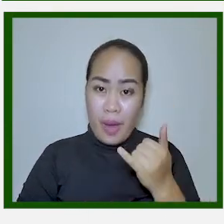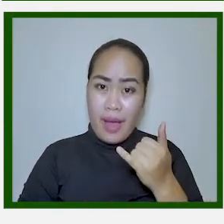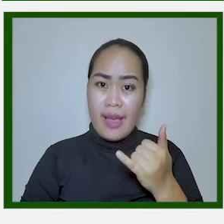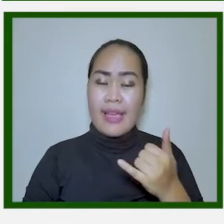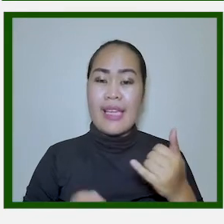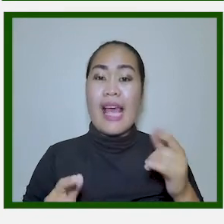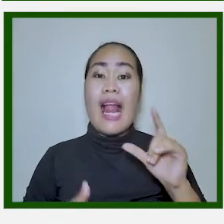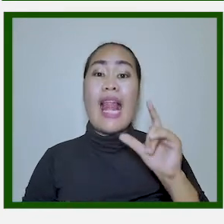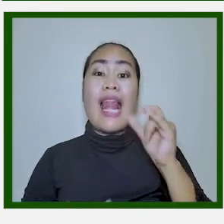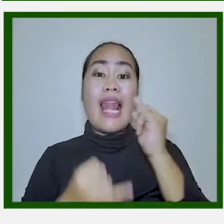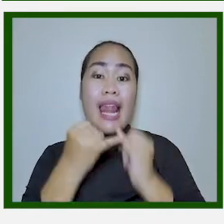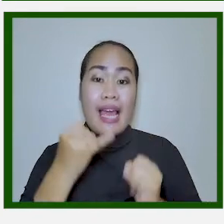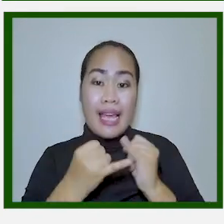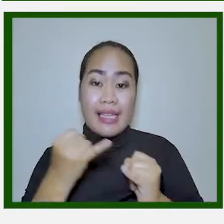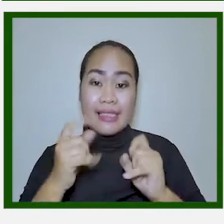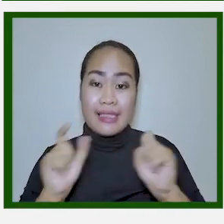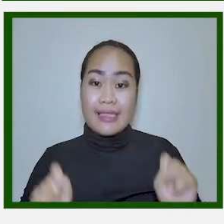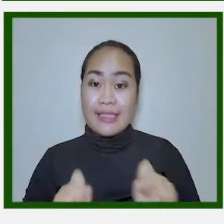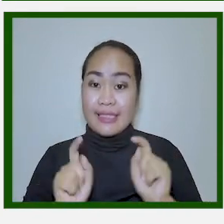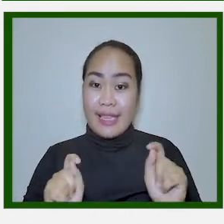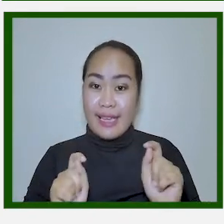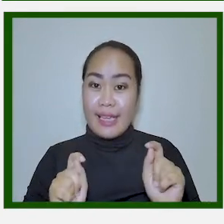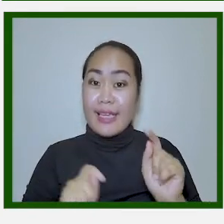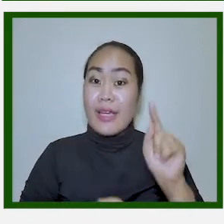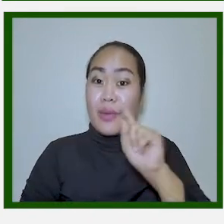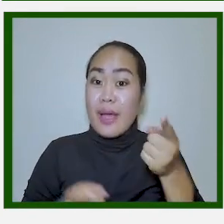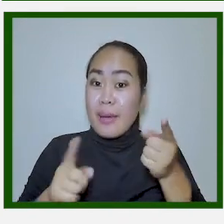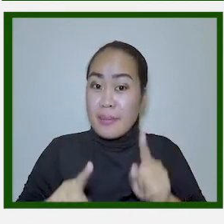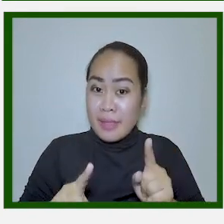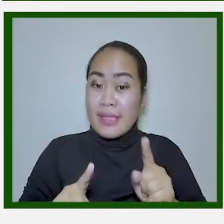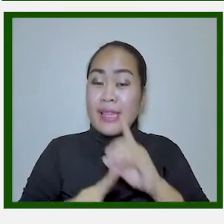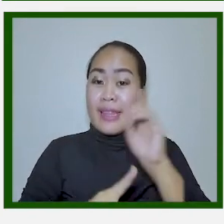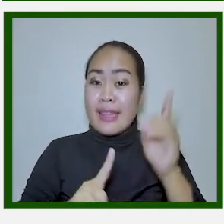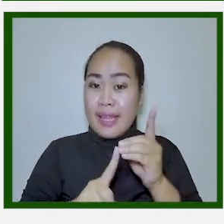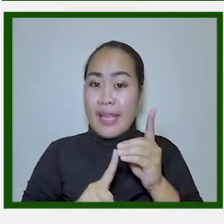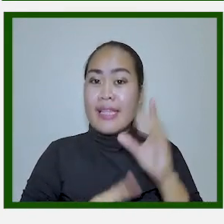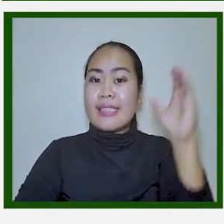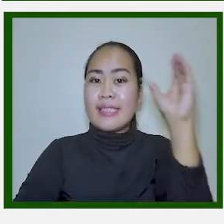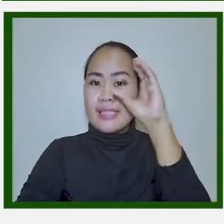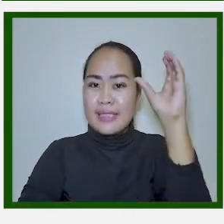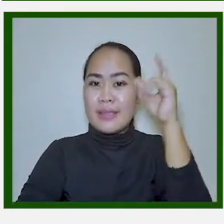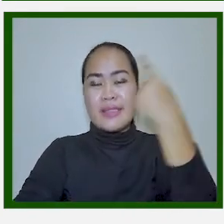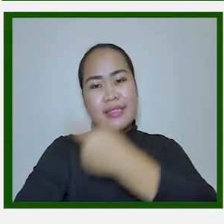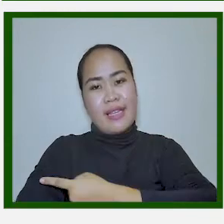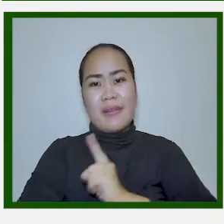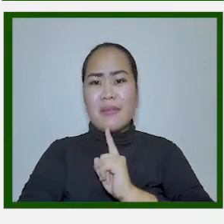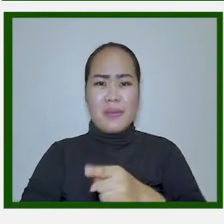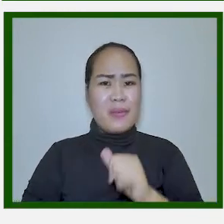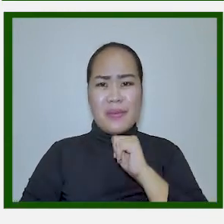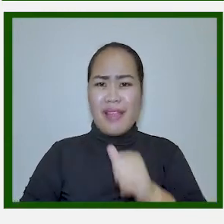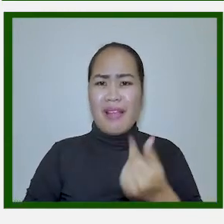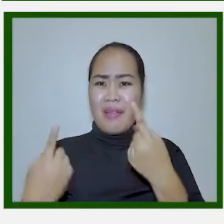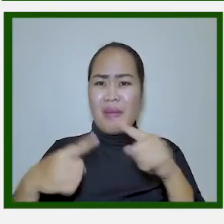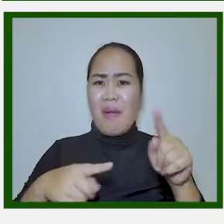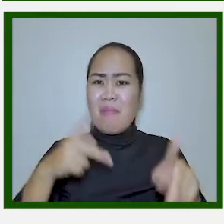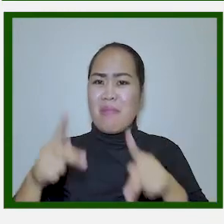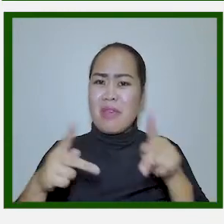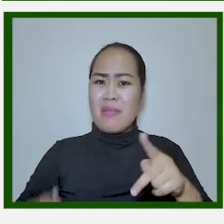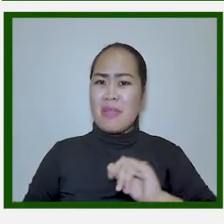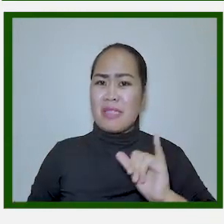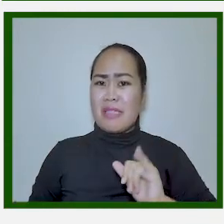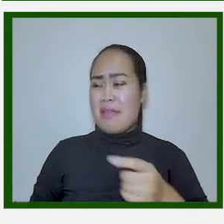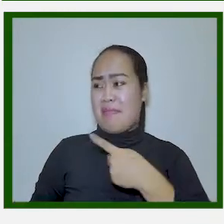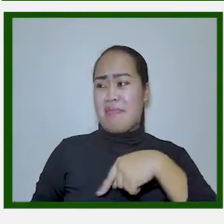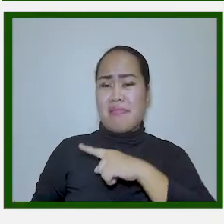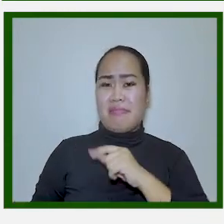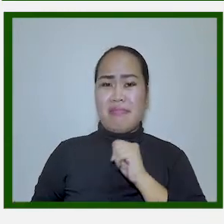pupunta nun, sigurado. Kahit kami. So again, ang aming pagpapasalamat, no, sa ating magaling na kagawad, si